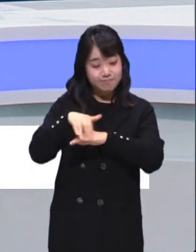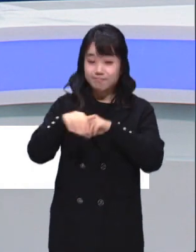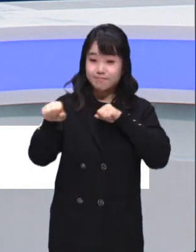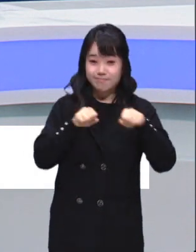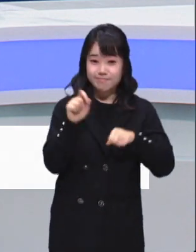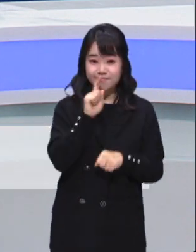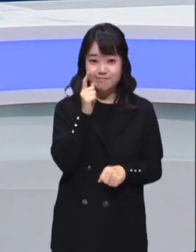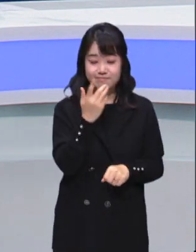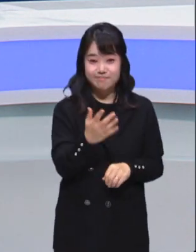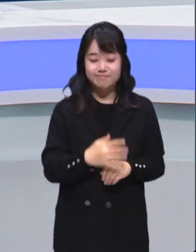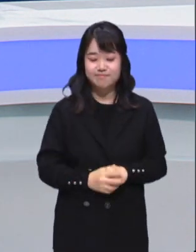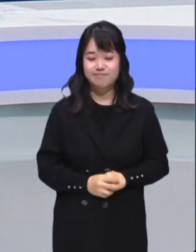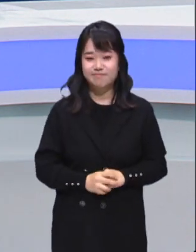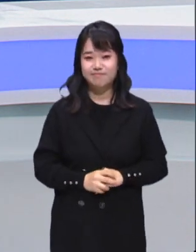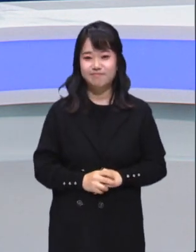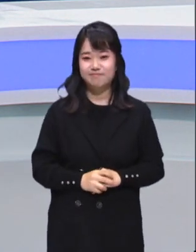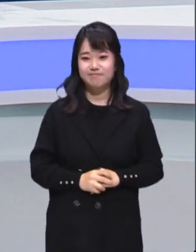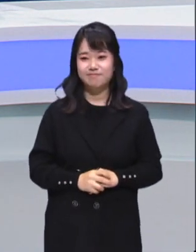갖고 계신가요